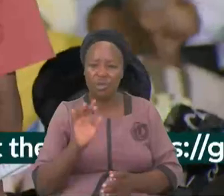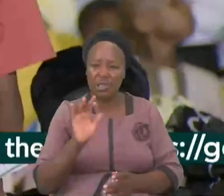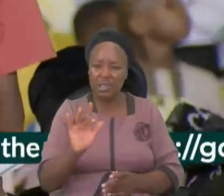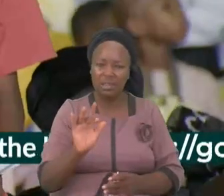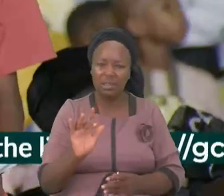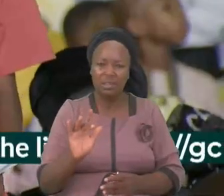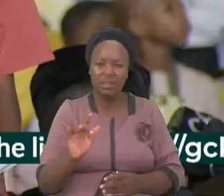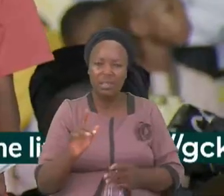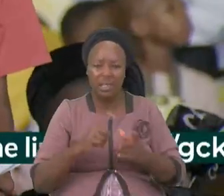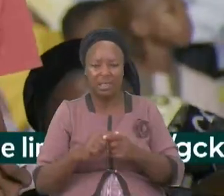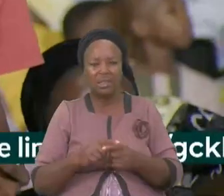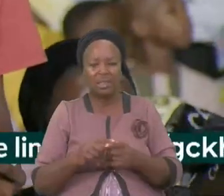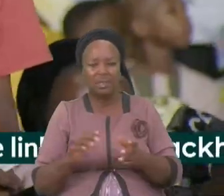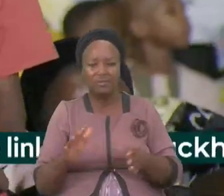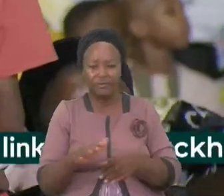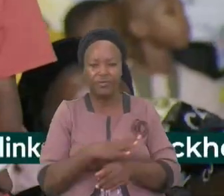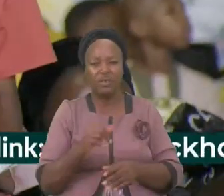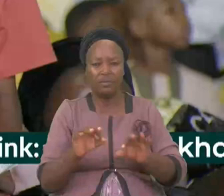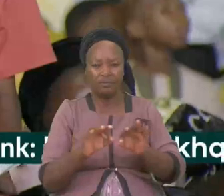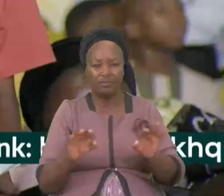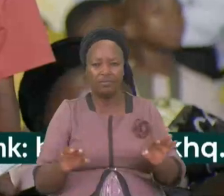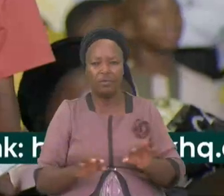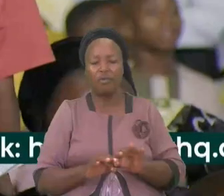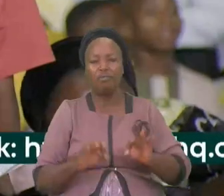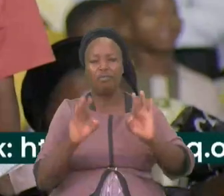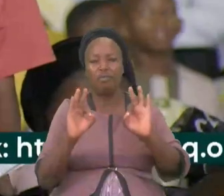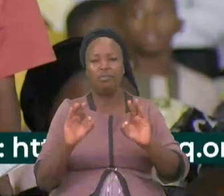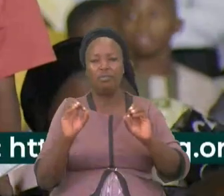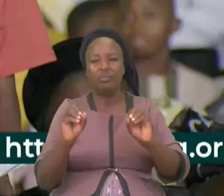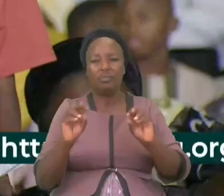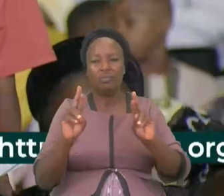Cliquez dessus et remplissez le formulaire.